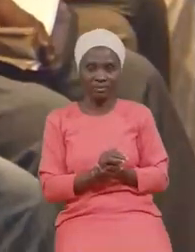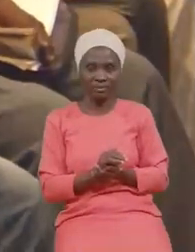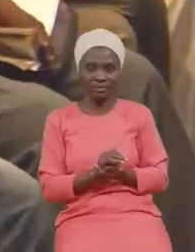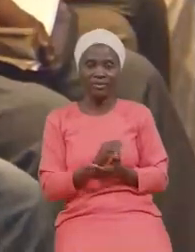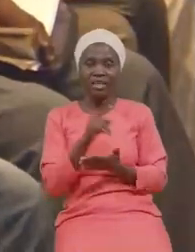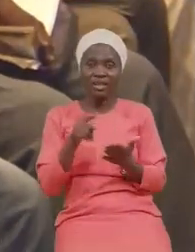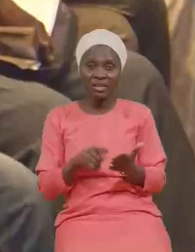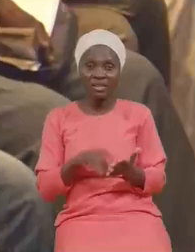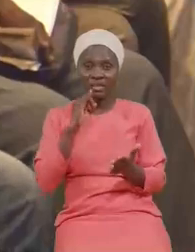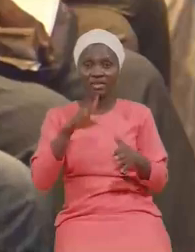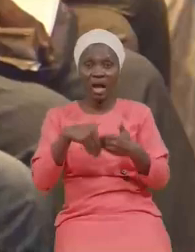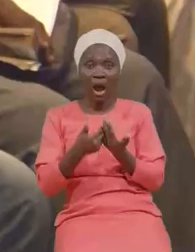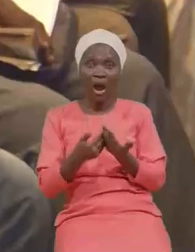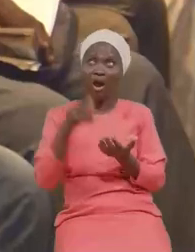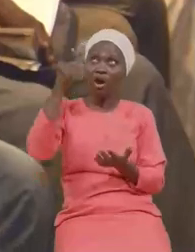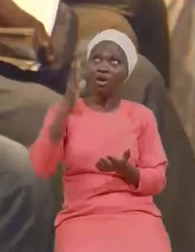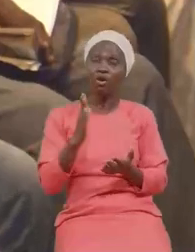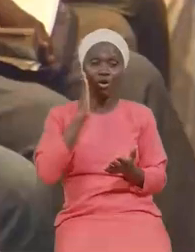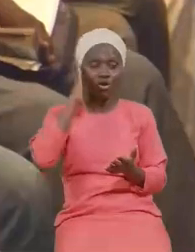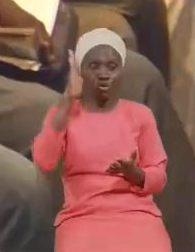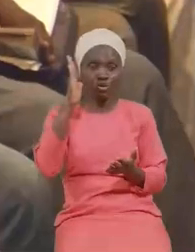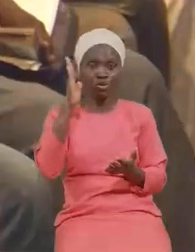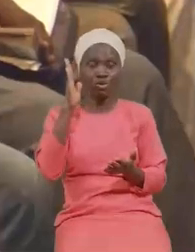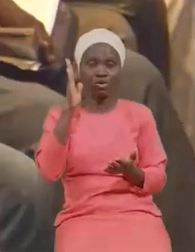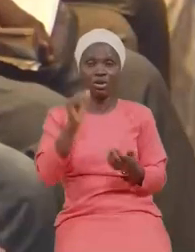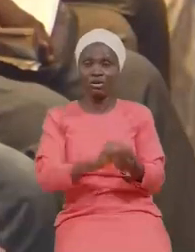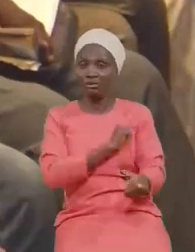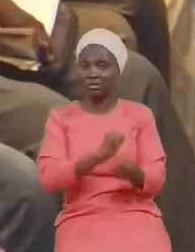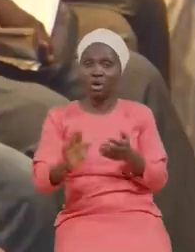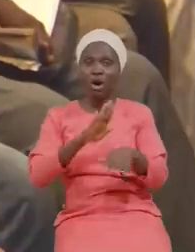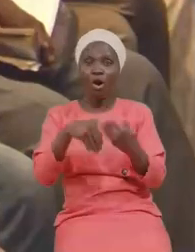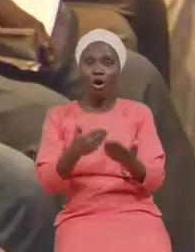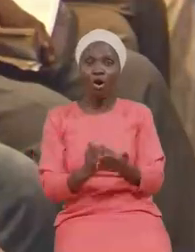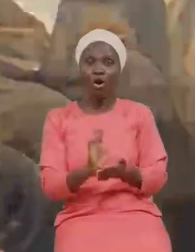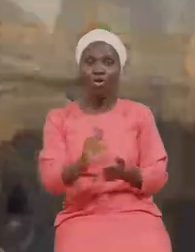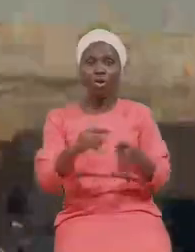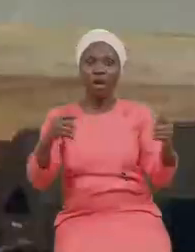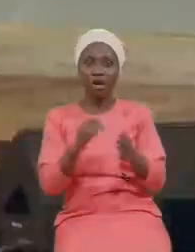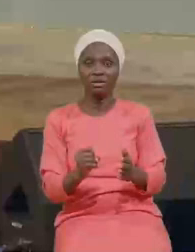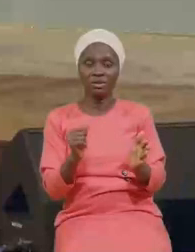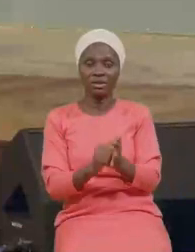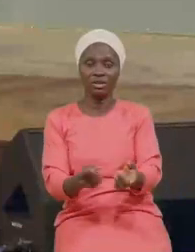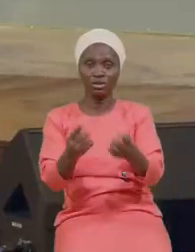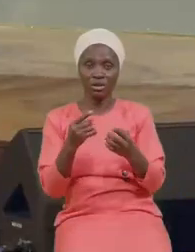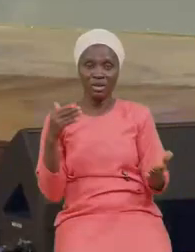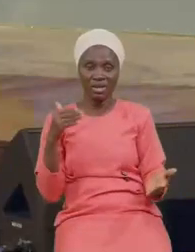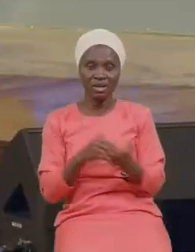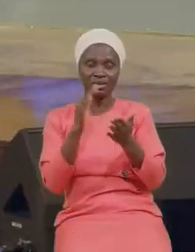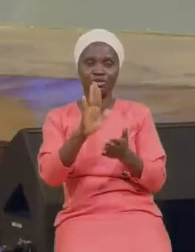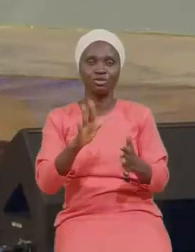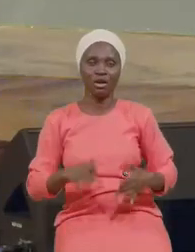c'est ainsi que Dieu vaincra tous vos ennemis qui se lèveront contre vous vous serez